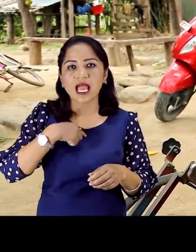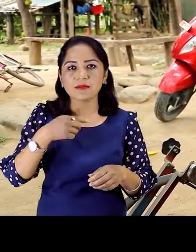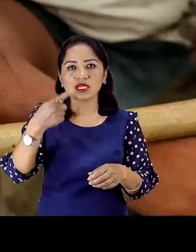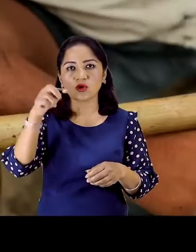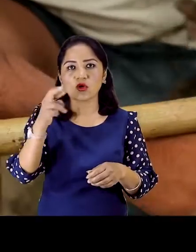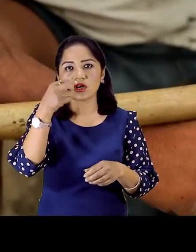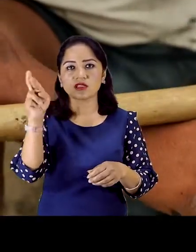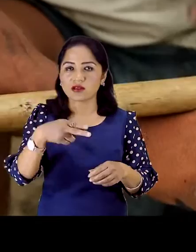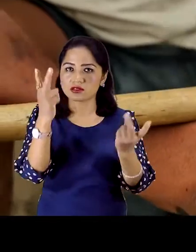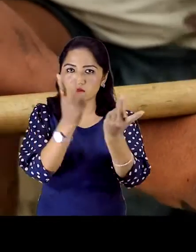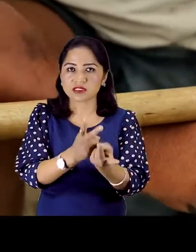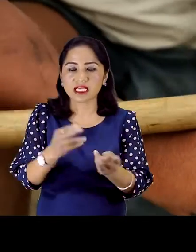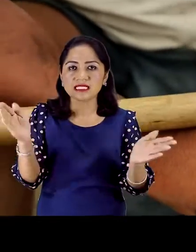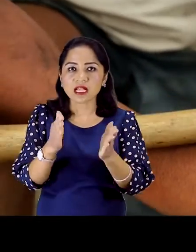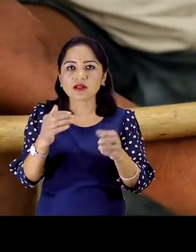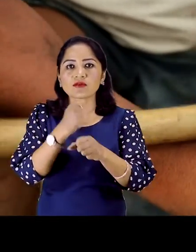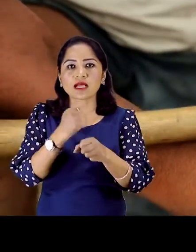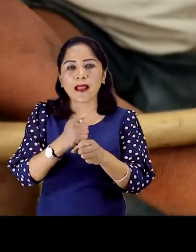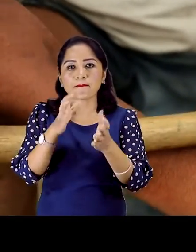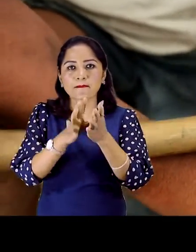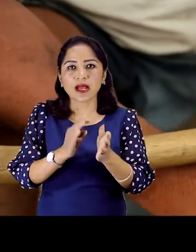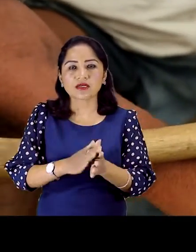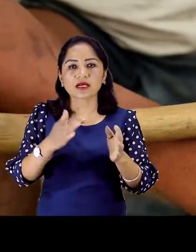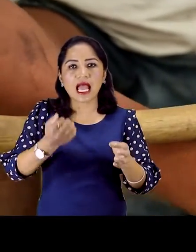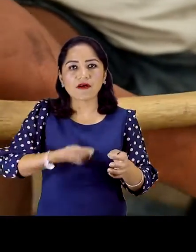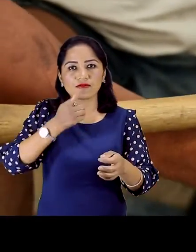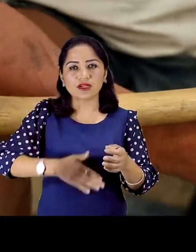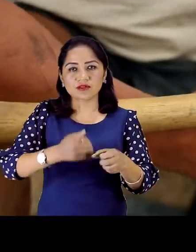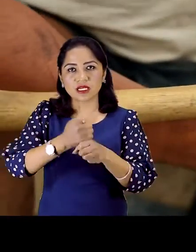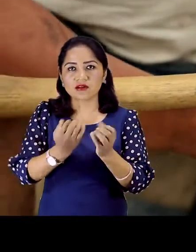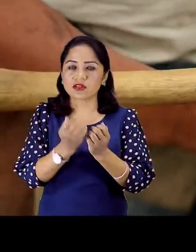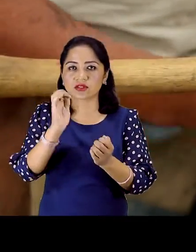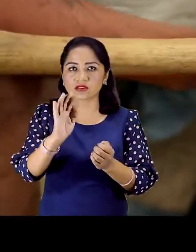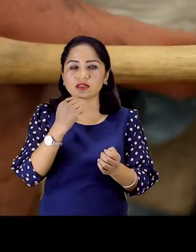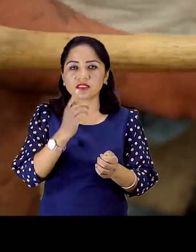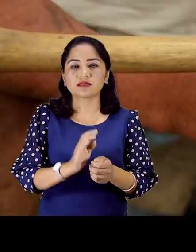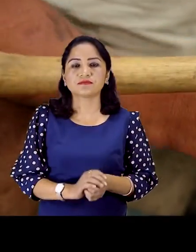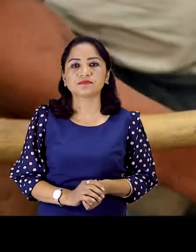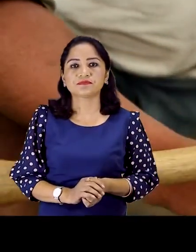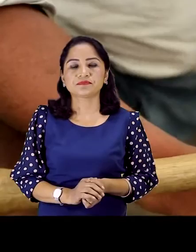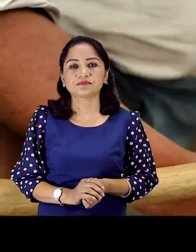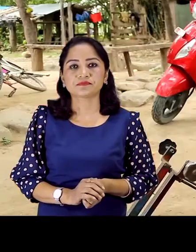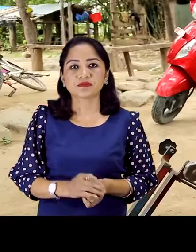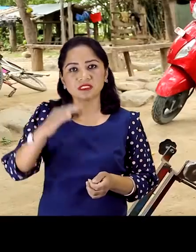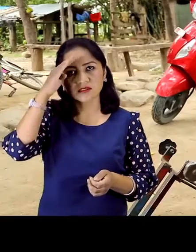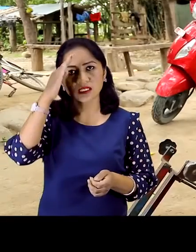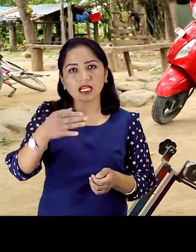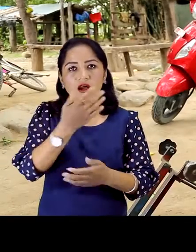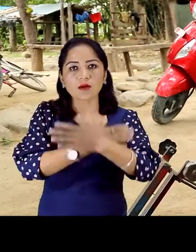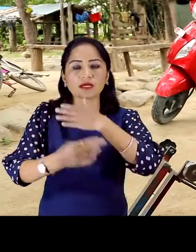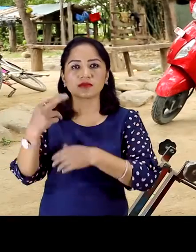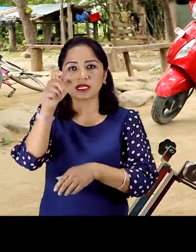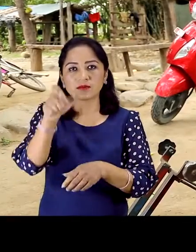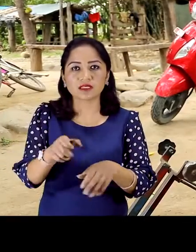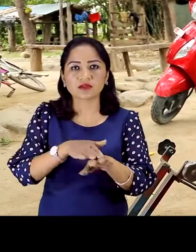नरेंद्र बुहराले जस्ताई सानू सानू कामबाट स्वरोजगार बनना सक्दार है छौ। सरकार ले